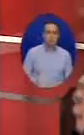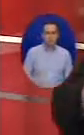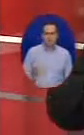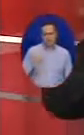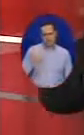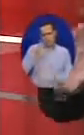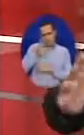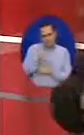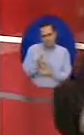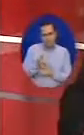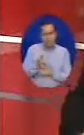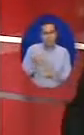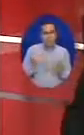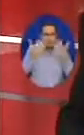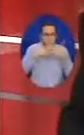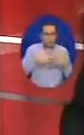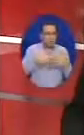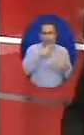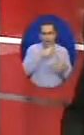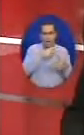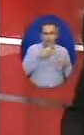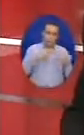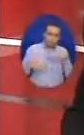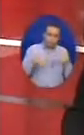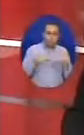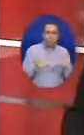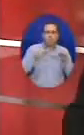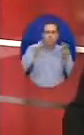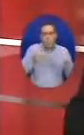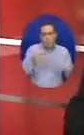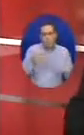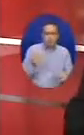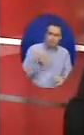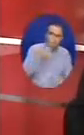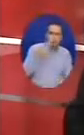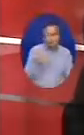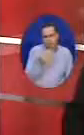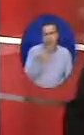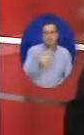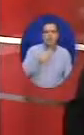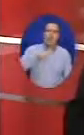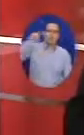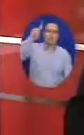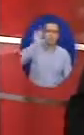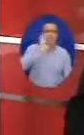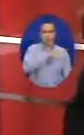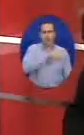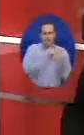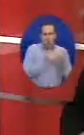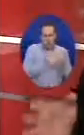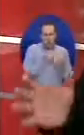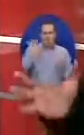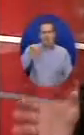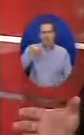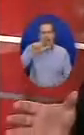התוכנית הזו, מתגבשת פשרה שידחו כנראה בשבוע או שבועיים את ההצבעה על אותו חוק של אלקין שאף פעם לא